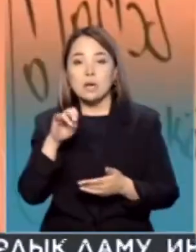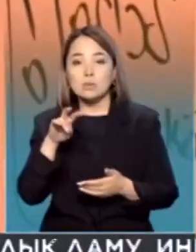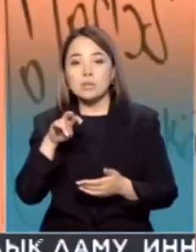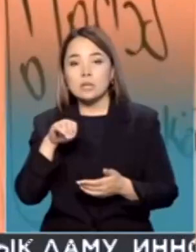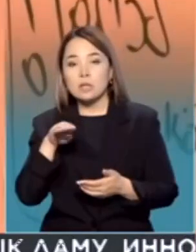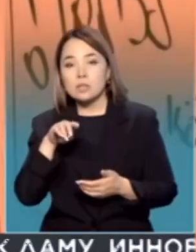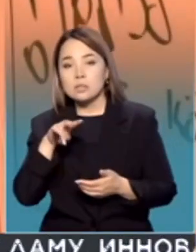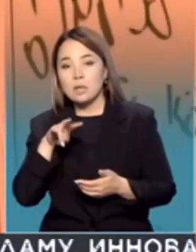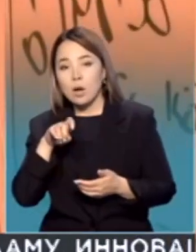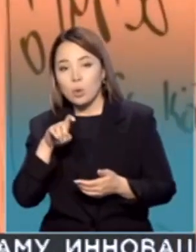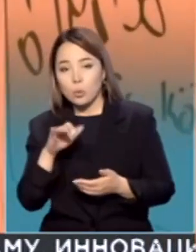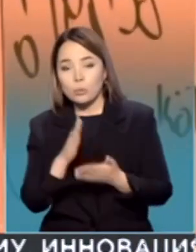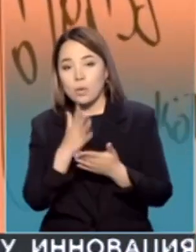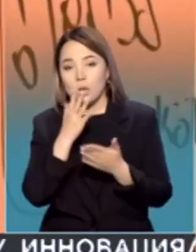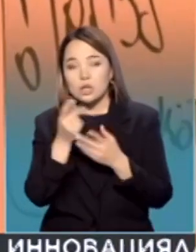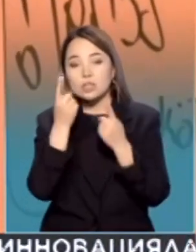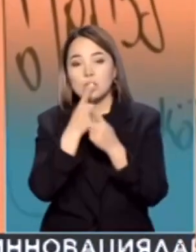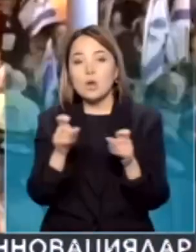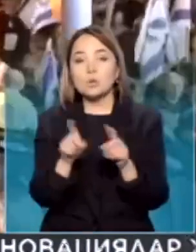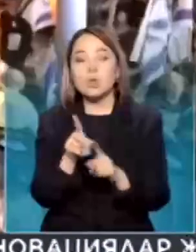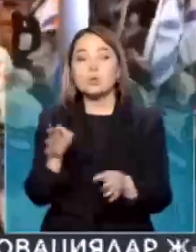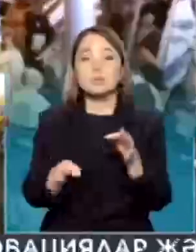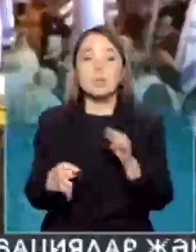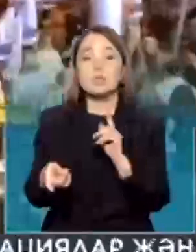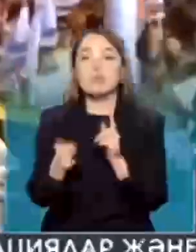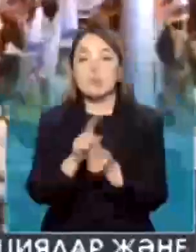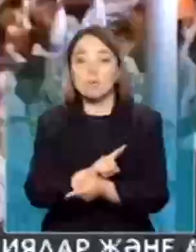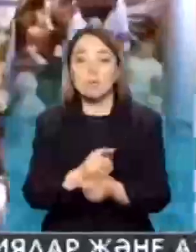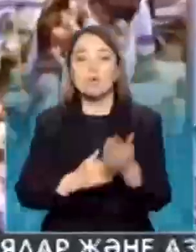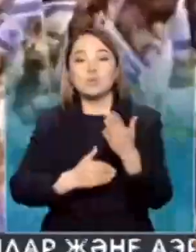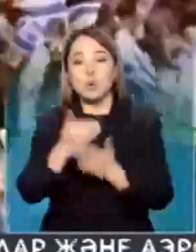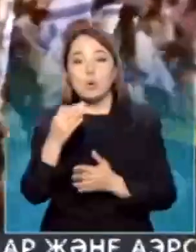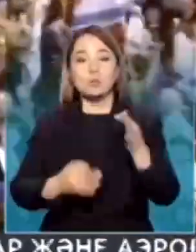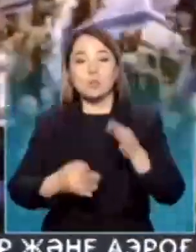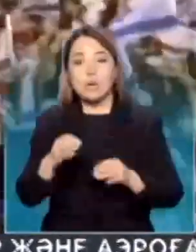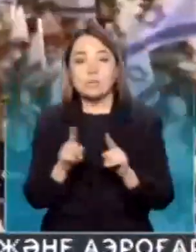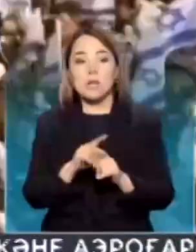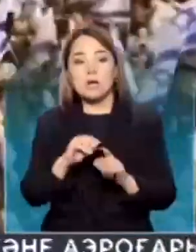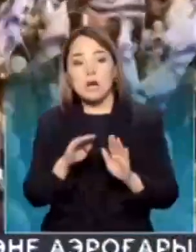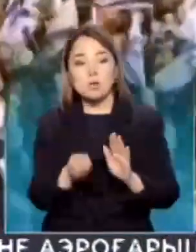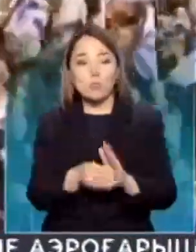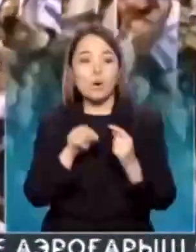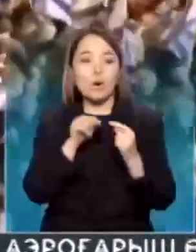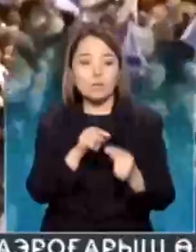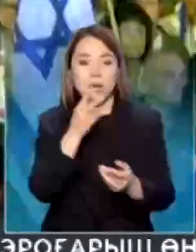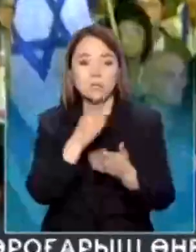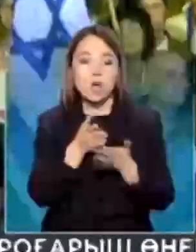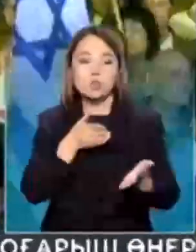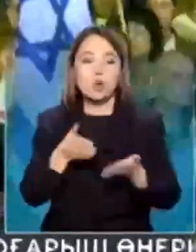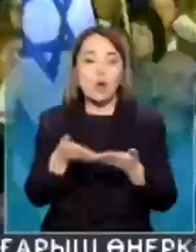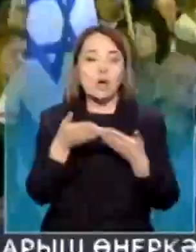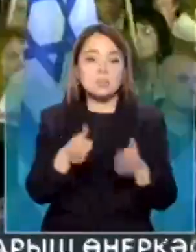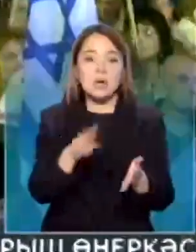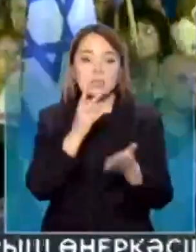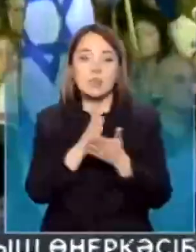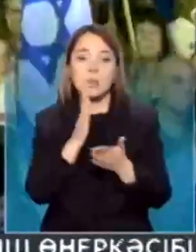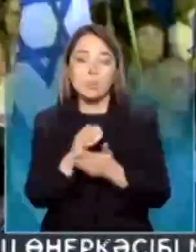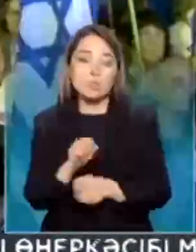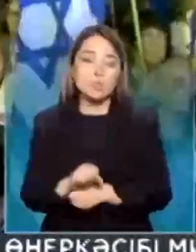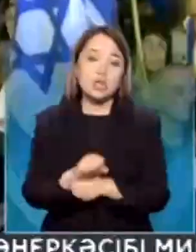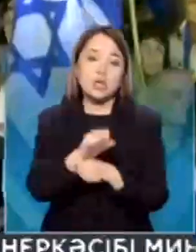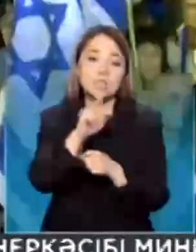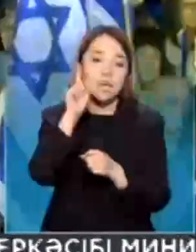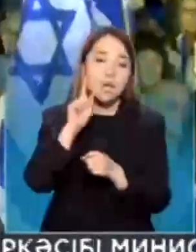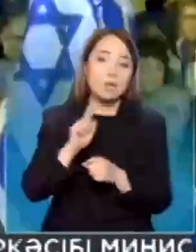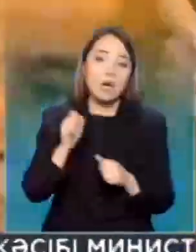Нетаньяху үкіметті жариялаған сот реформасы жоғарғы соттың құзыретін шектеп коррупцияға жол ашады. Аталған заң жобасына қарсы шеру